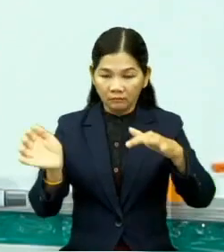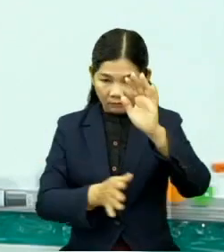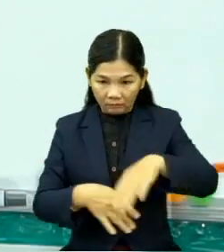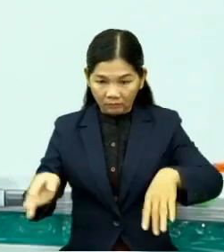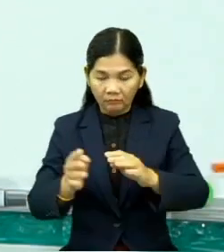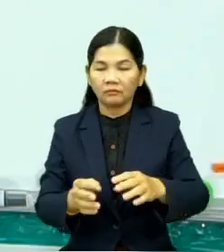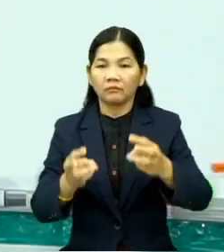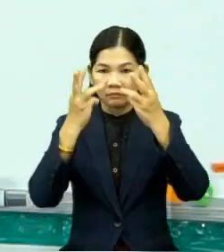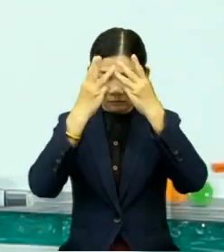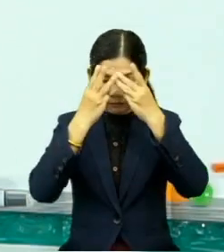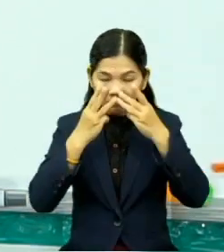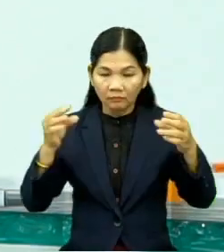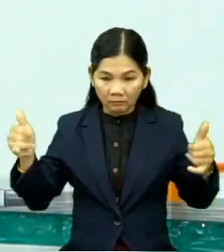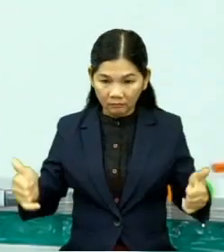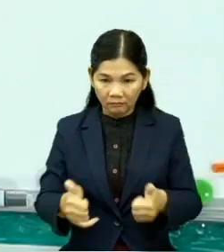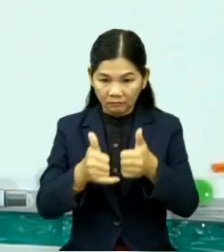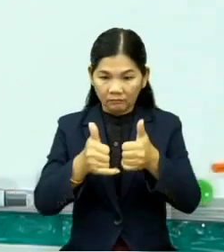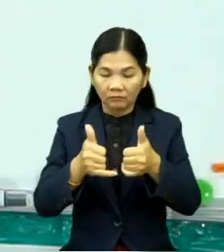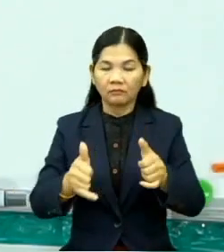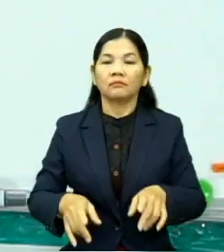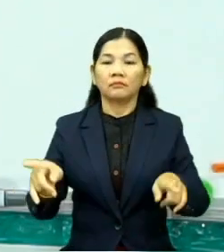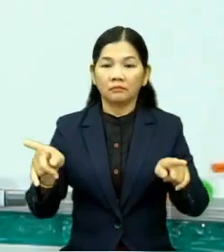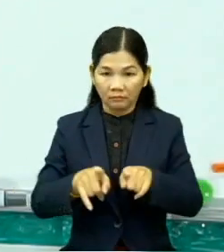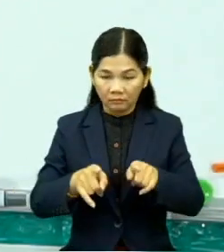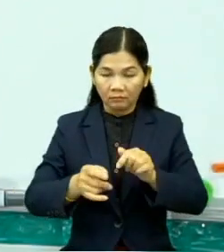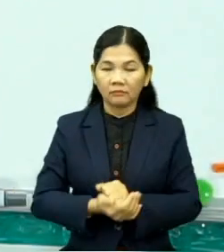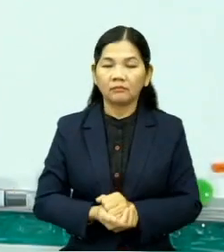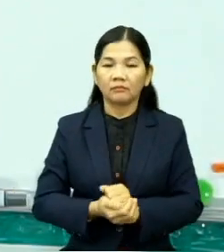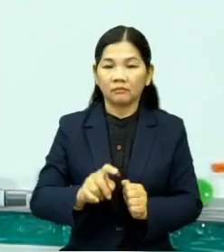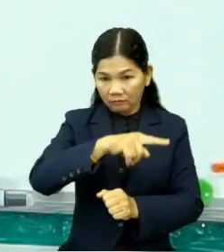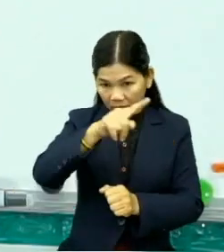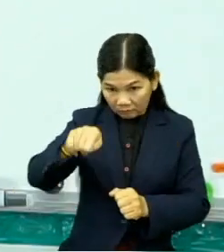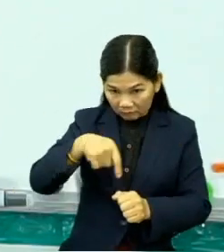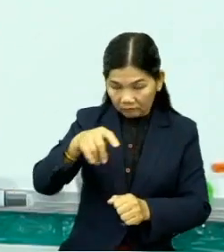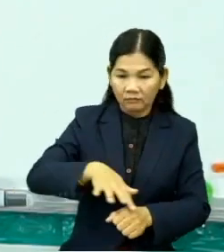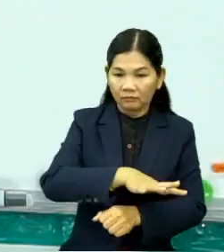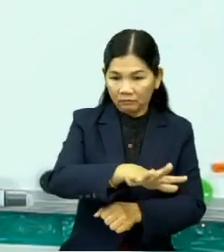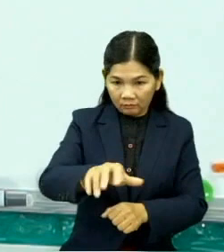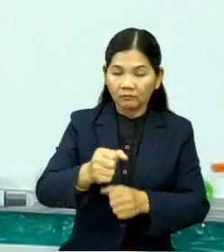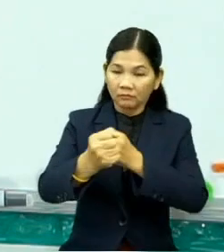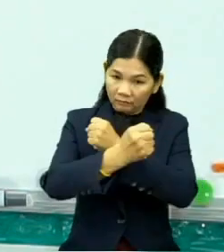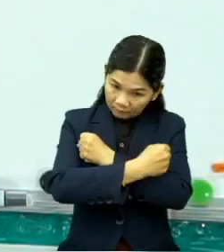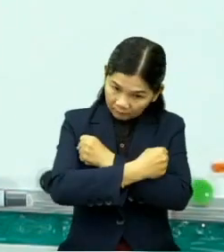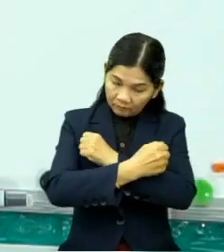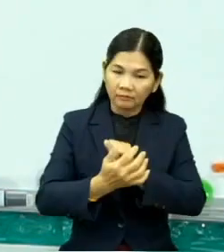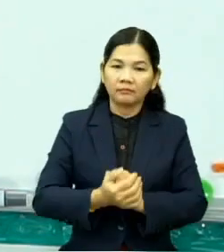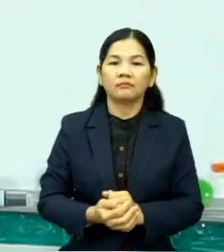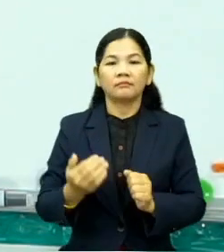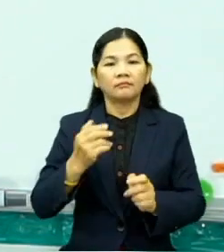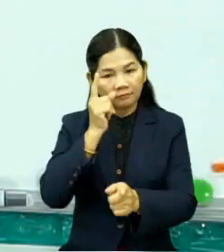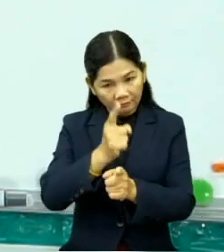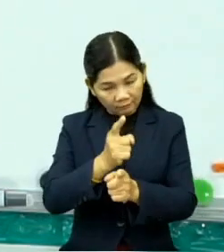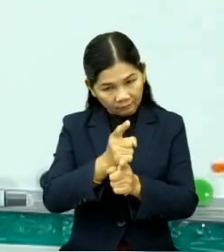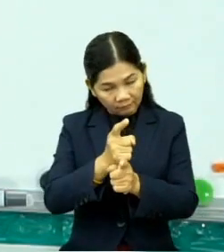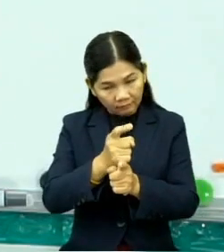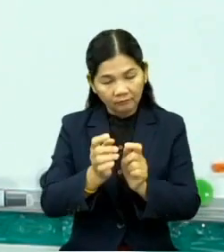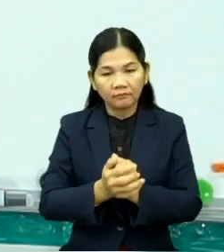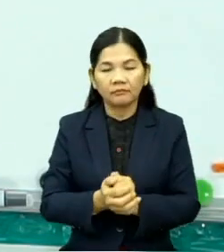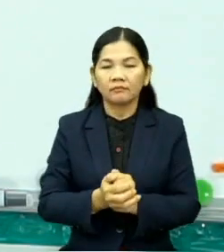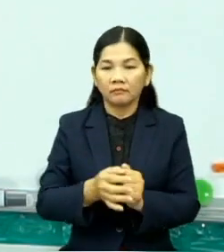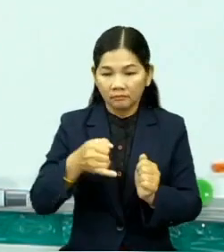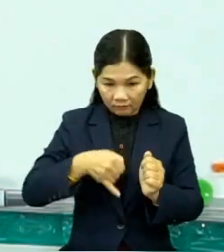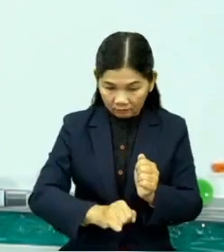ល្ខោនជាដើមយើងជាកូនខ្មែរត្រូវចេះស្រឡា